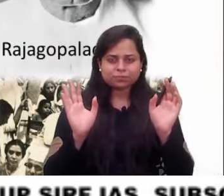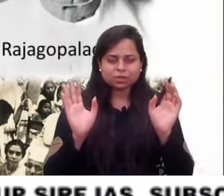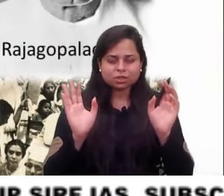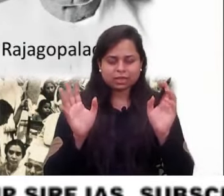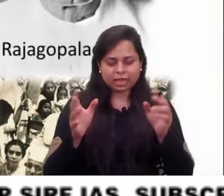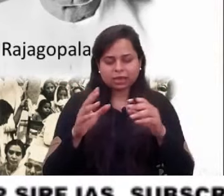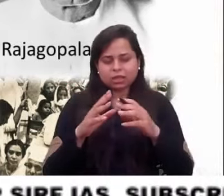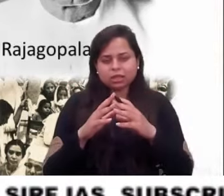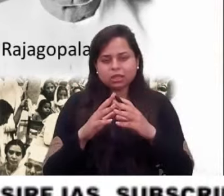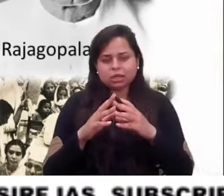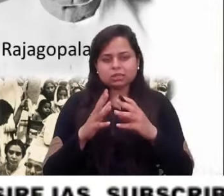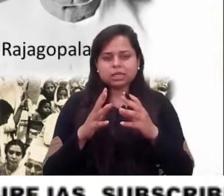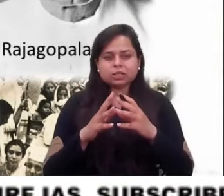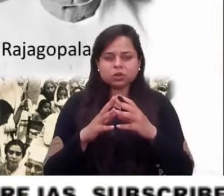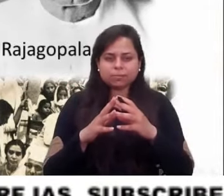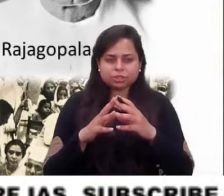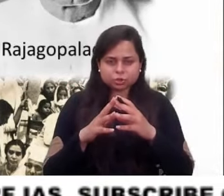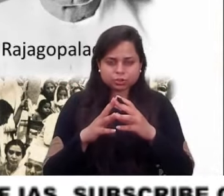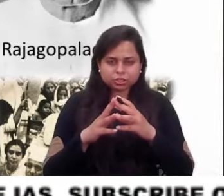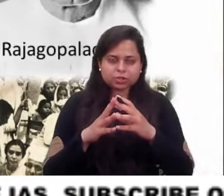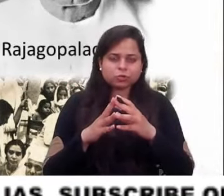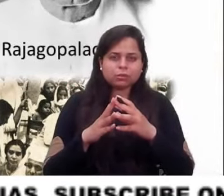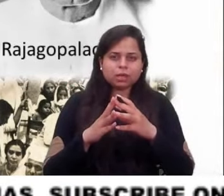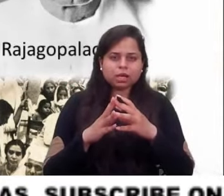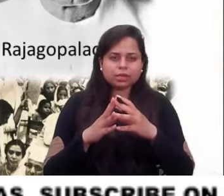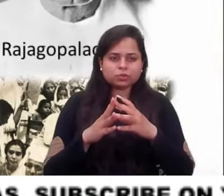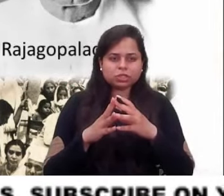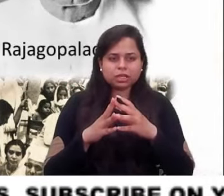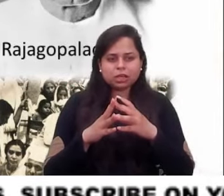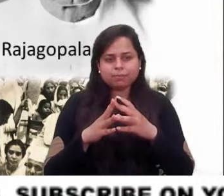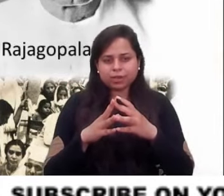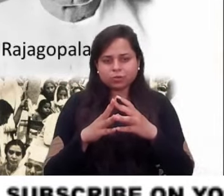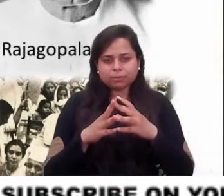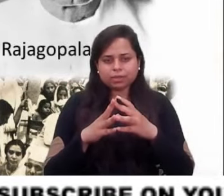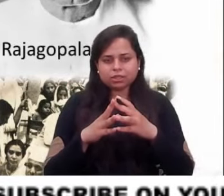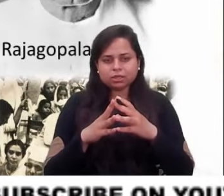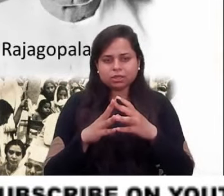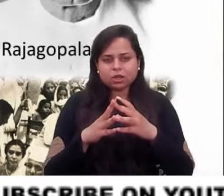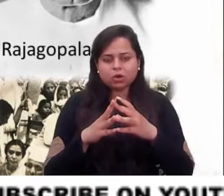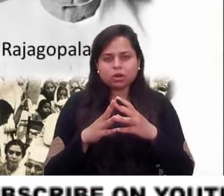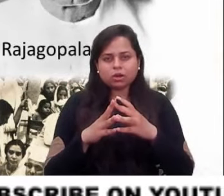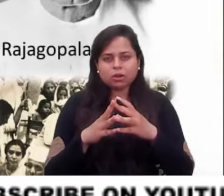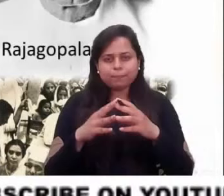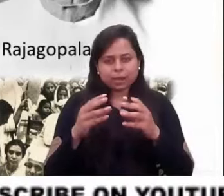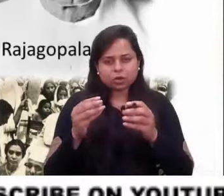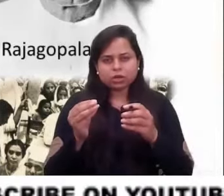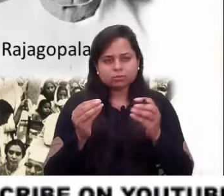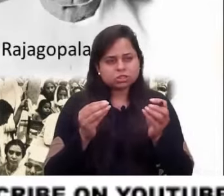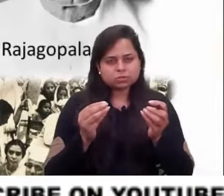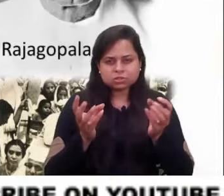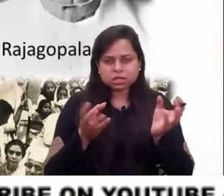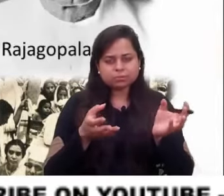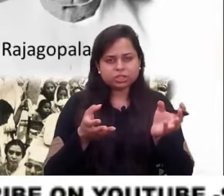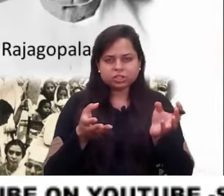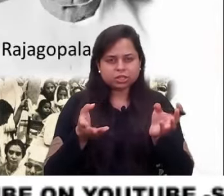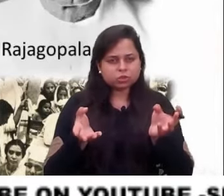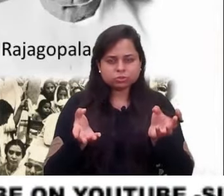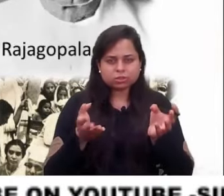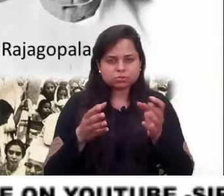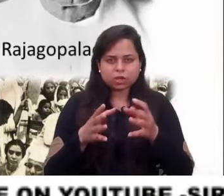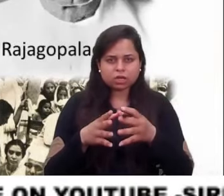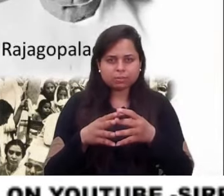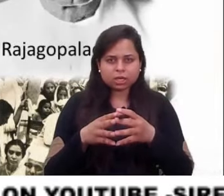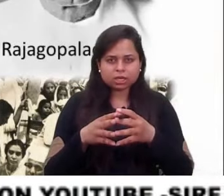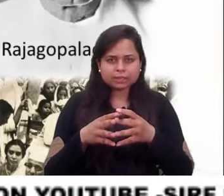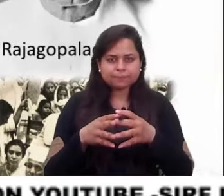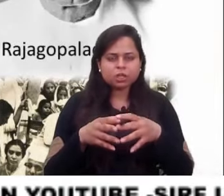सके खैर रिजल्ट के तौर पर सिचुएशन कंट्रोल में आ गई कुछ ही महीनों के भीतर और माइनॉरिटी मुस्लिम अवधेश चंद्र